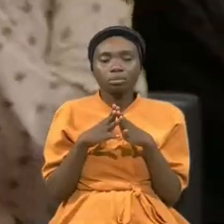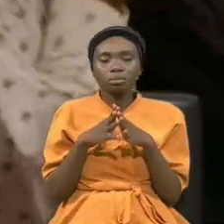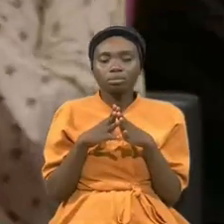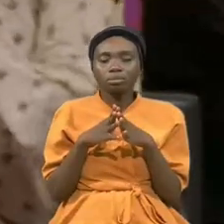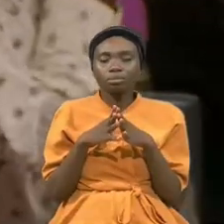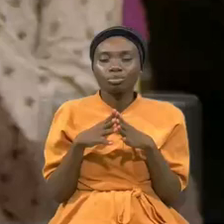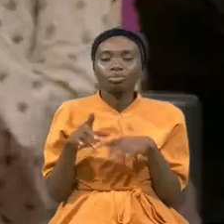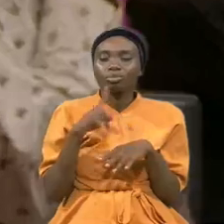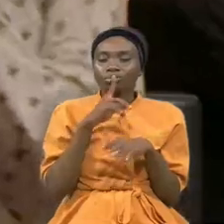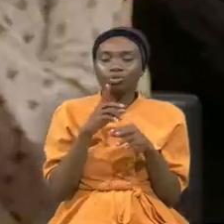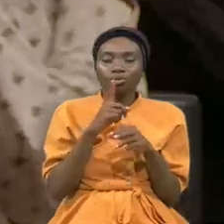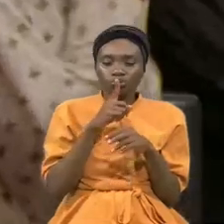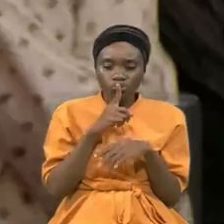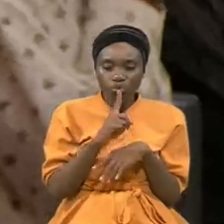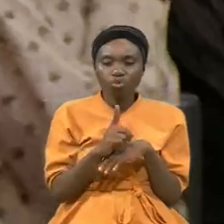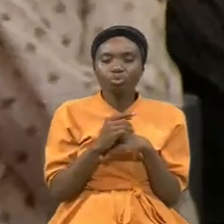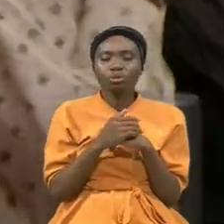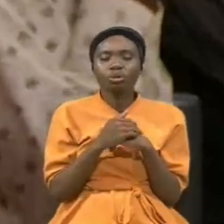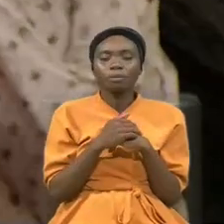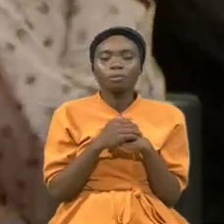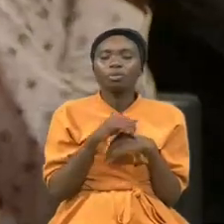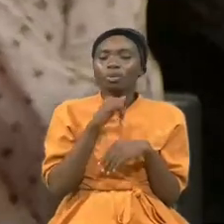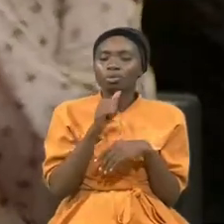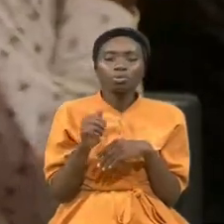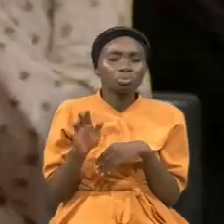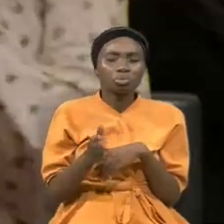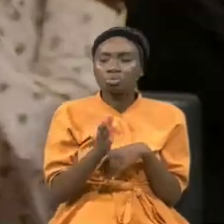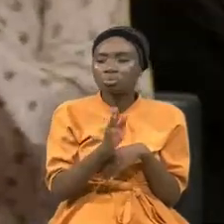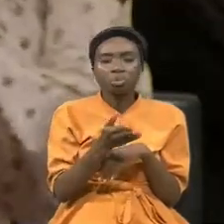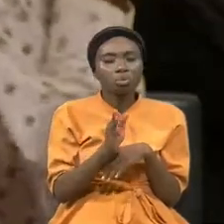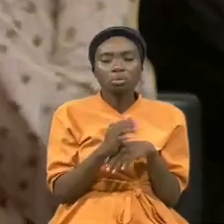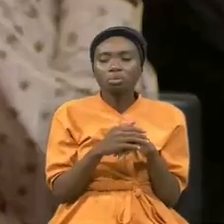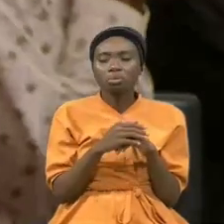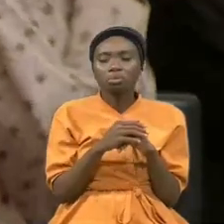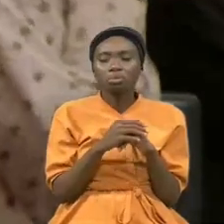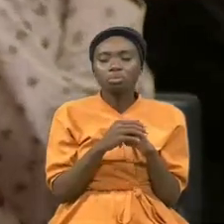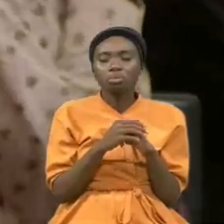être dépendable, être sans compromission.